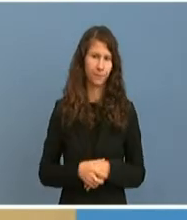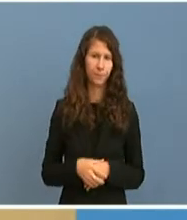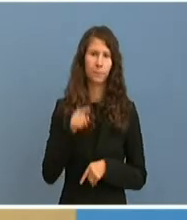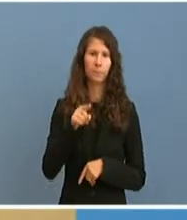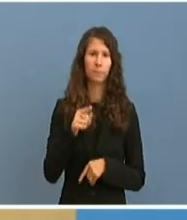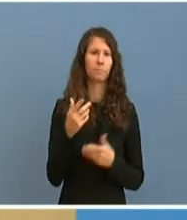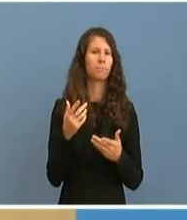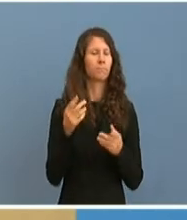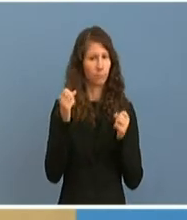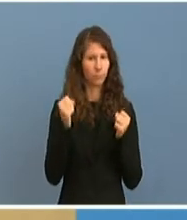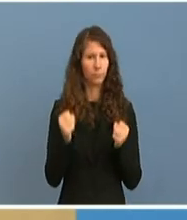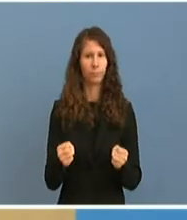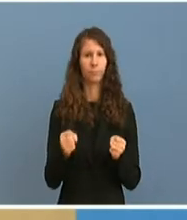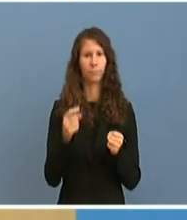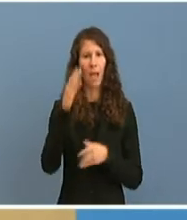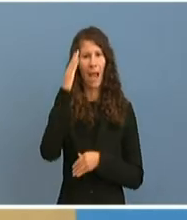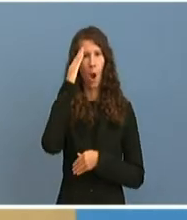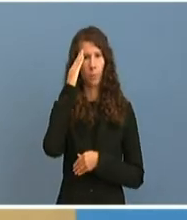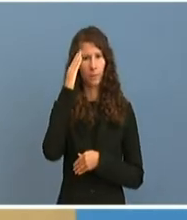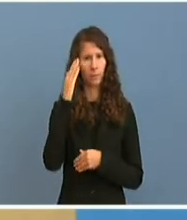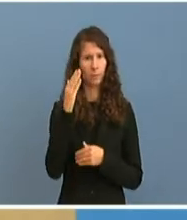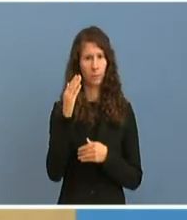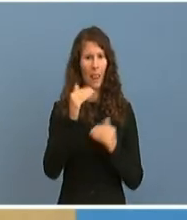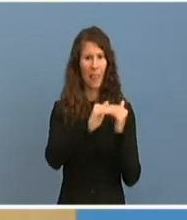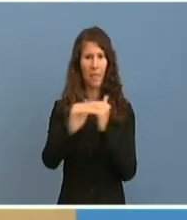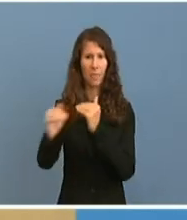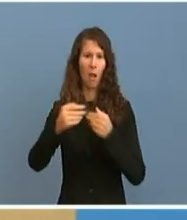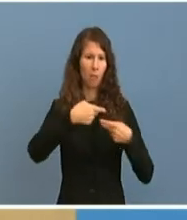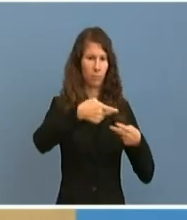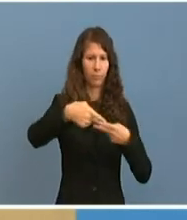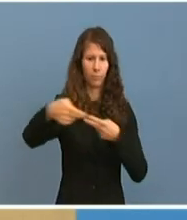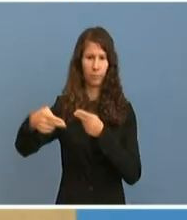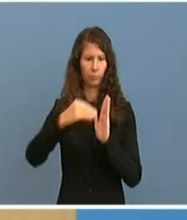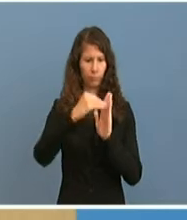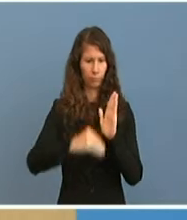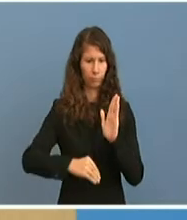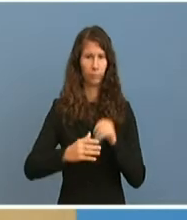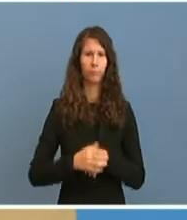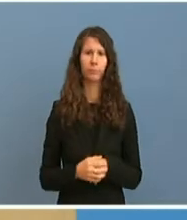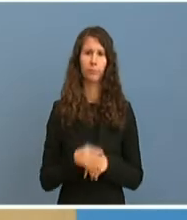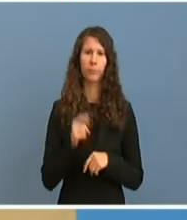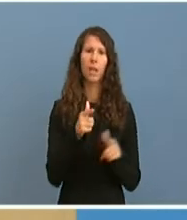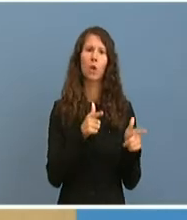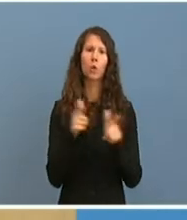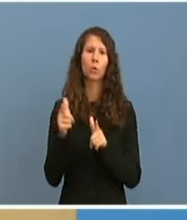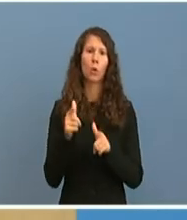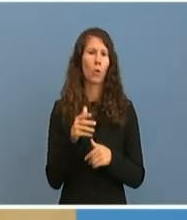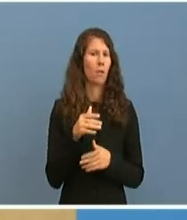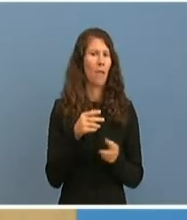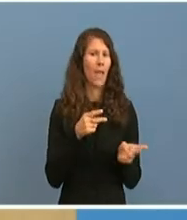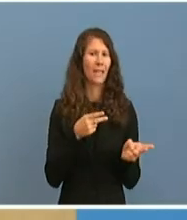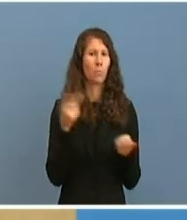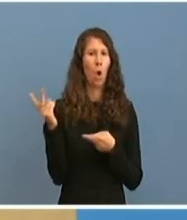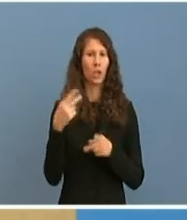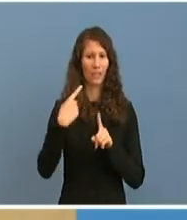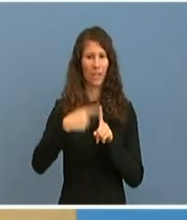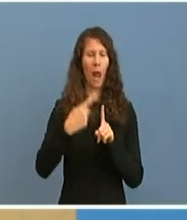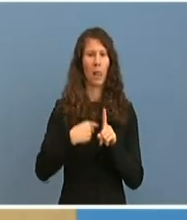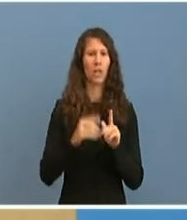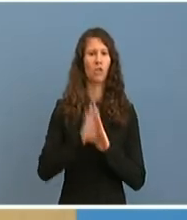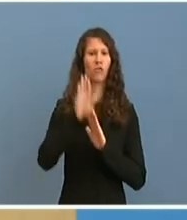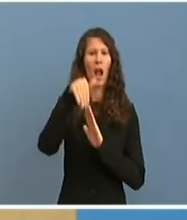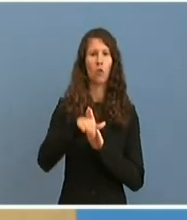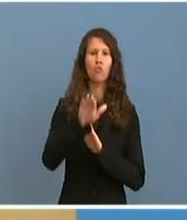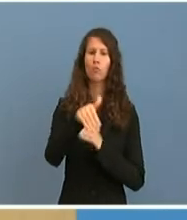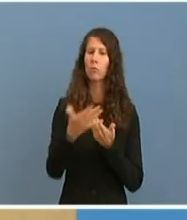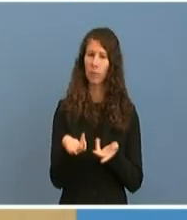die Hauptempfängerländer aufgeführt. Wie immer gilt, Schwankungen in den Rüstungsexportzahlen sind normal, denn sie